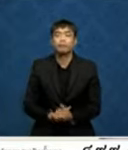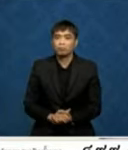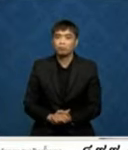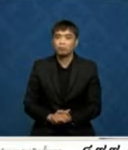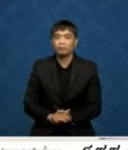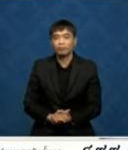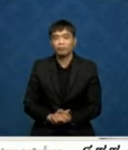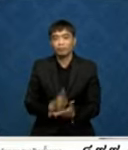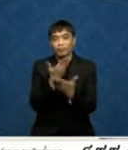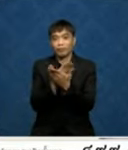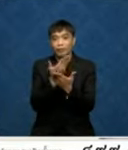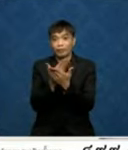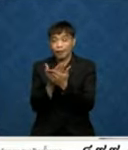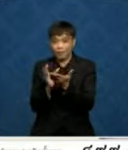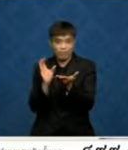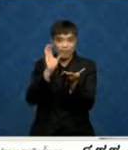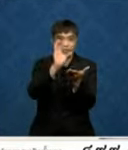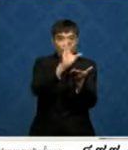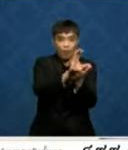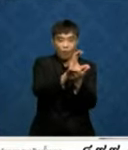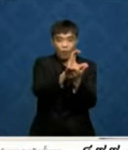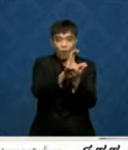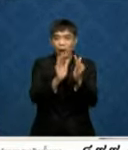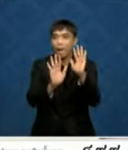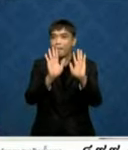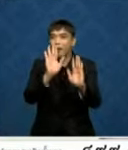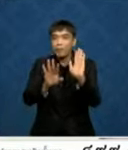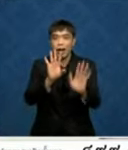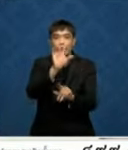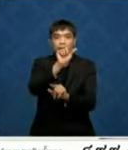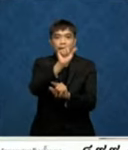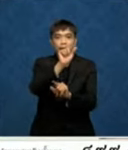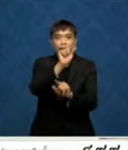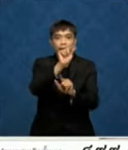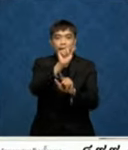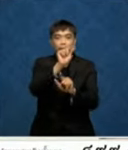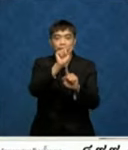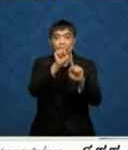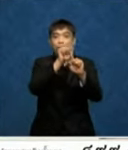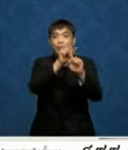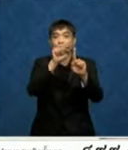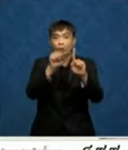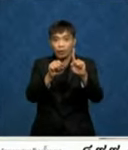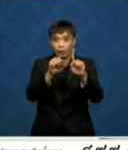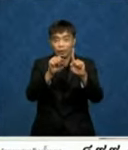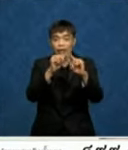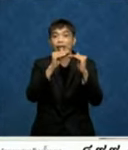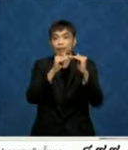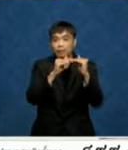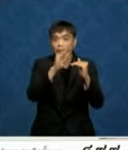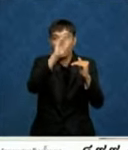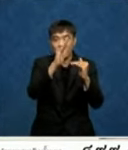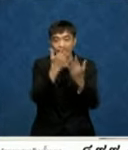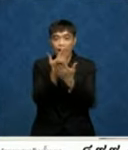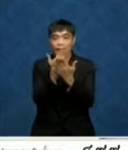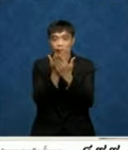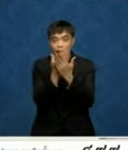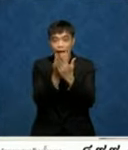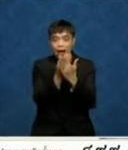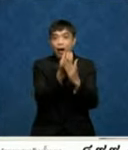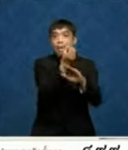ทแม้ว่างบจ่ายลงทุนดังกล่าวจะไม่น้อยกว่า120ของงบประมาณรายจ่ายประจำปีและยังมียอดสูงกว่างบข